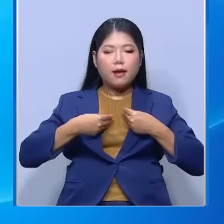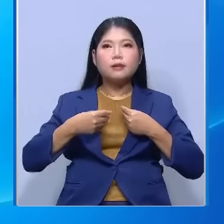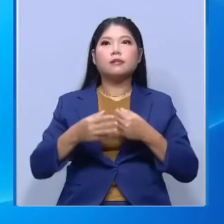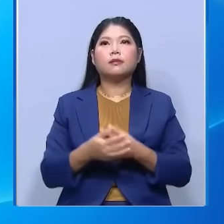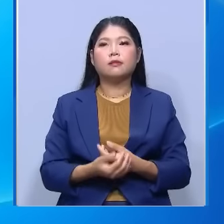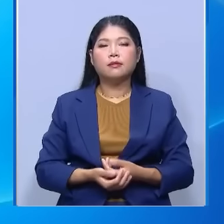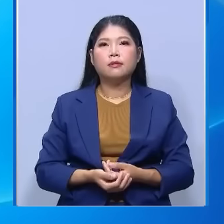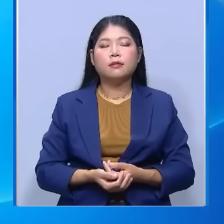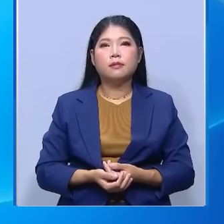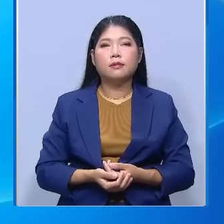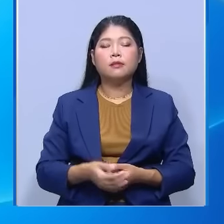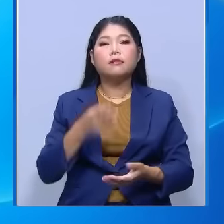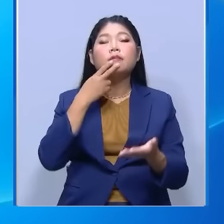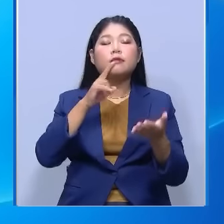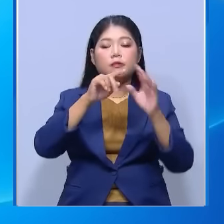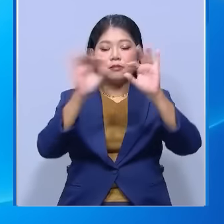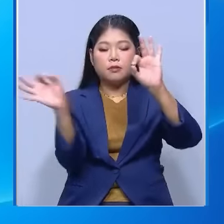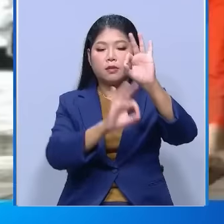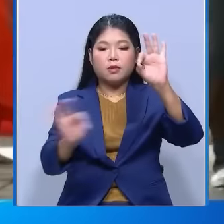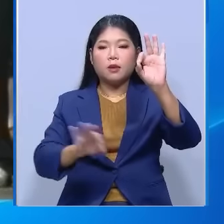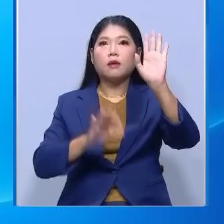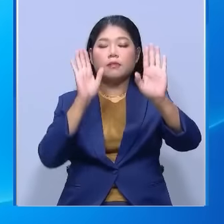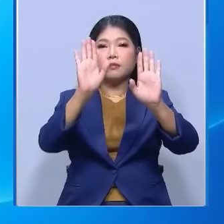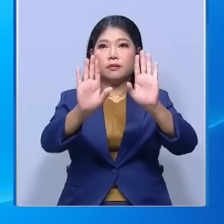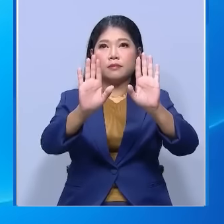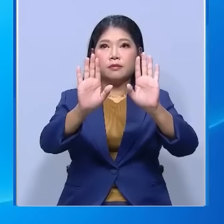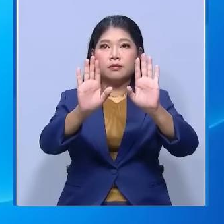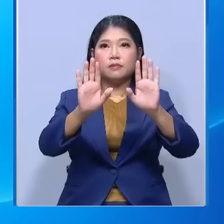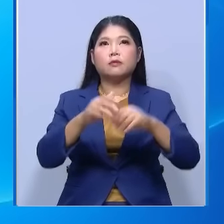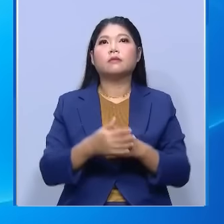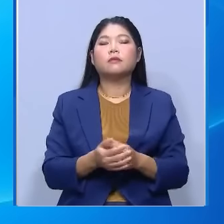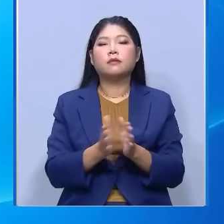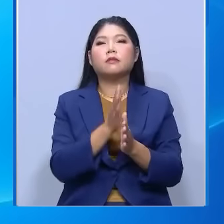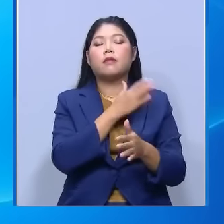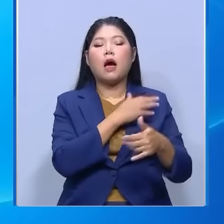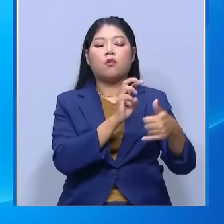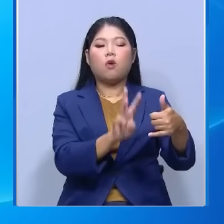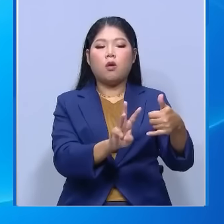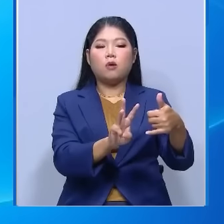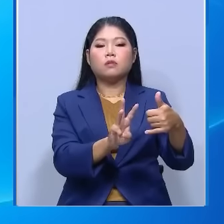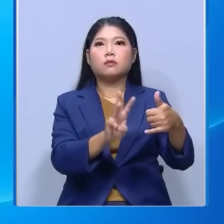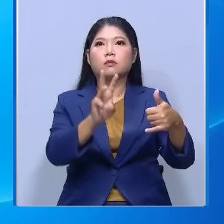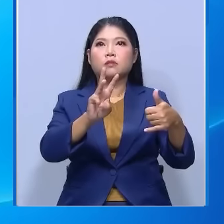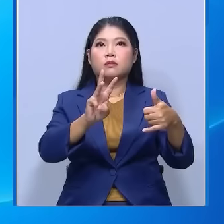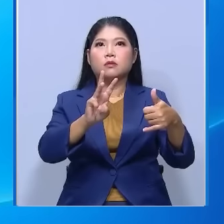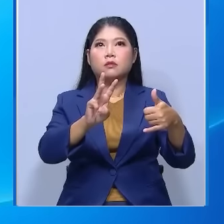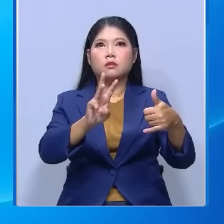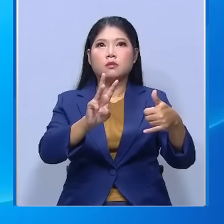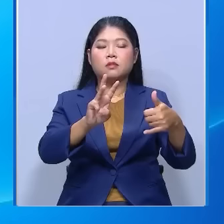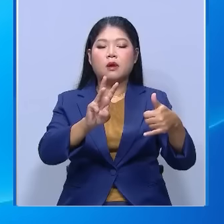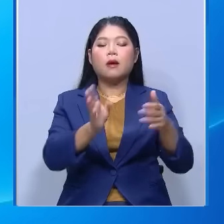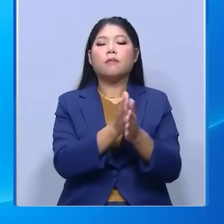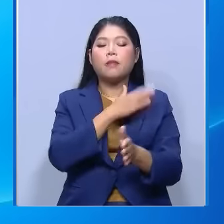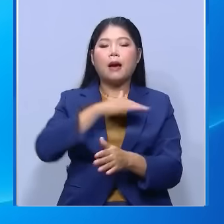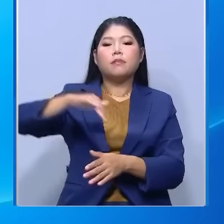หนังสือ2หน้ากันเนี่ยกระดาษเนี่ยนะคะก็ลงไว้ด้วยว่าเนี่ยพระววชิระเมธีพระพี่เลี้ยงของหนุ่ม